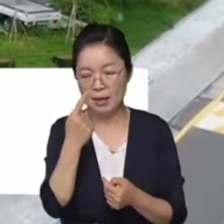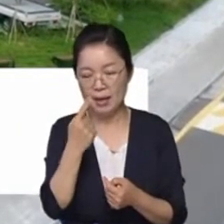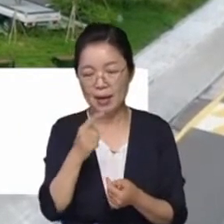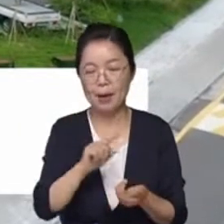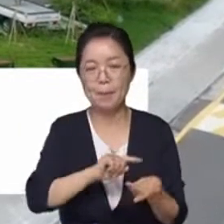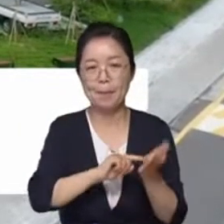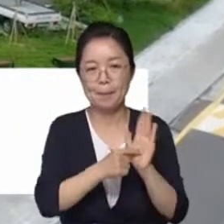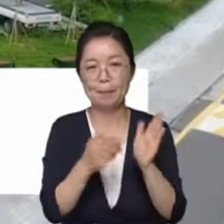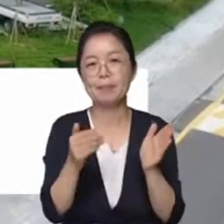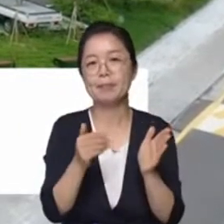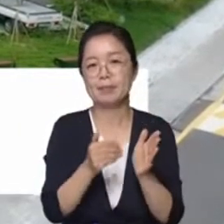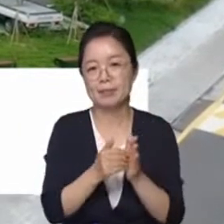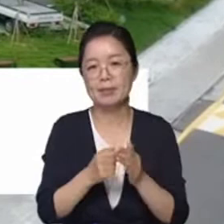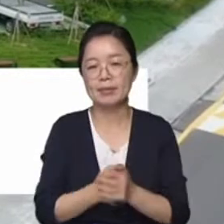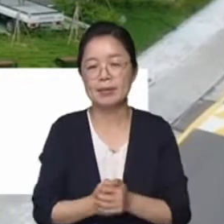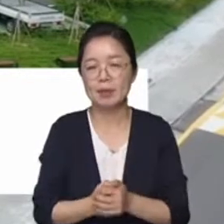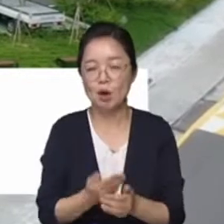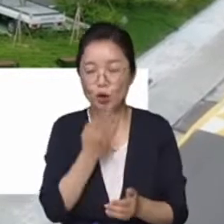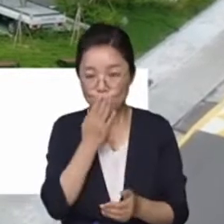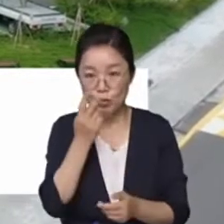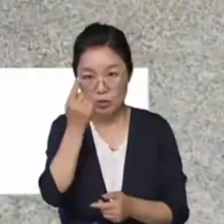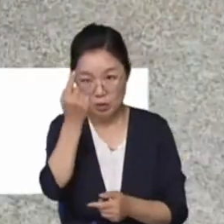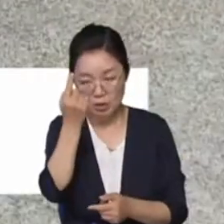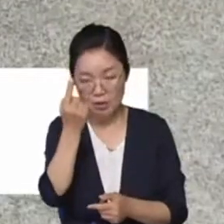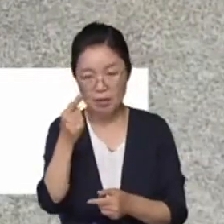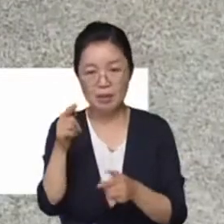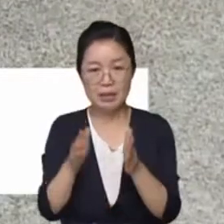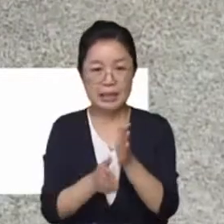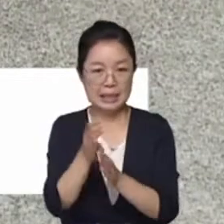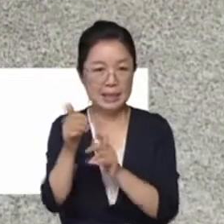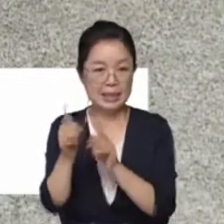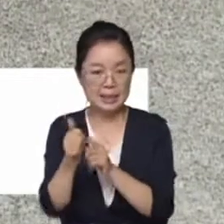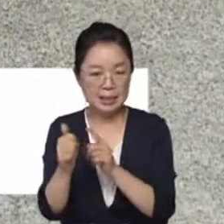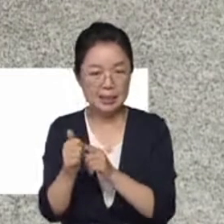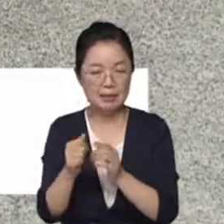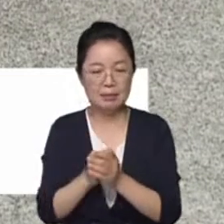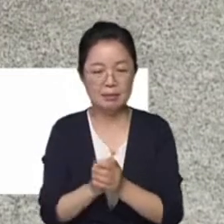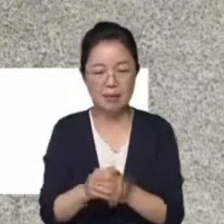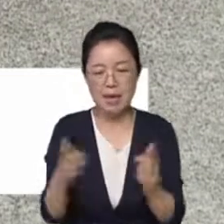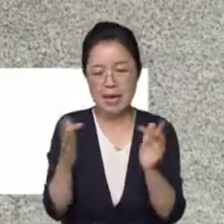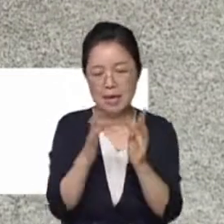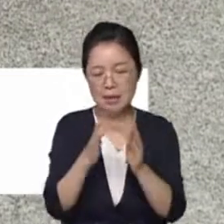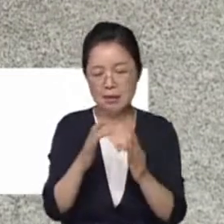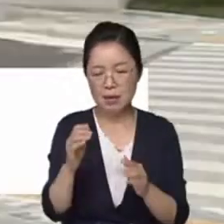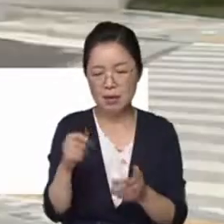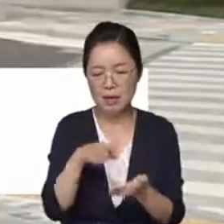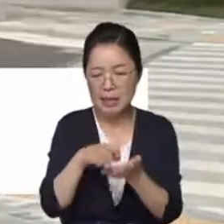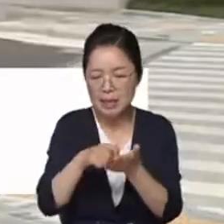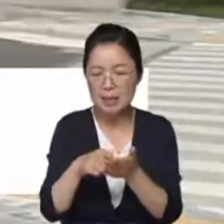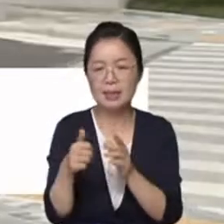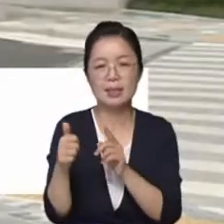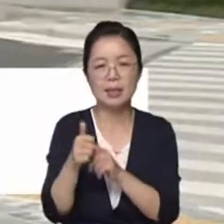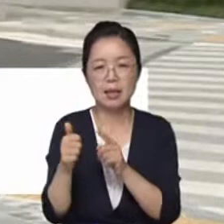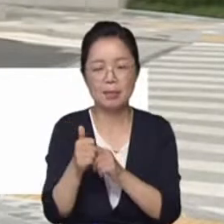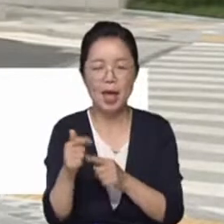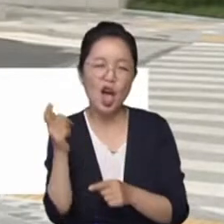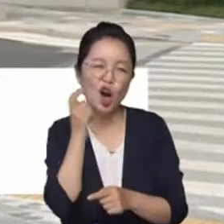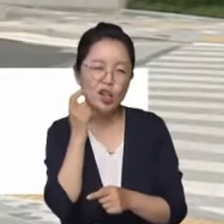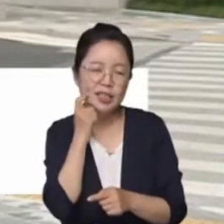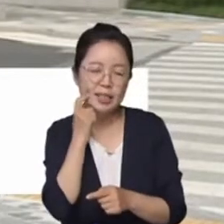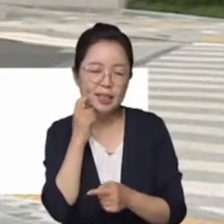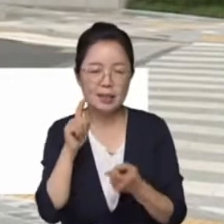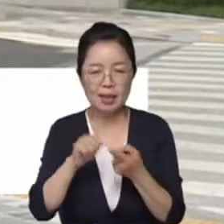개시를 통보했습니다. 순천경찰서는 인터넷 신문 A 기자의 기사를 조작이라고 주장하고 대량의